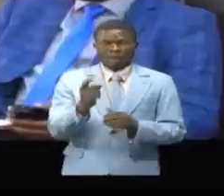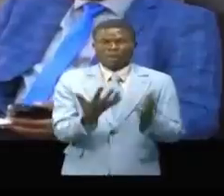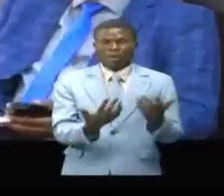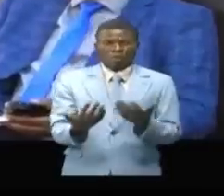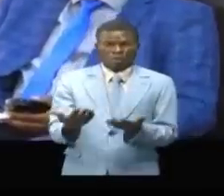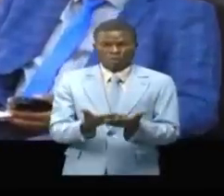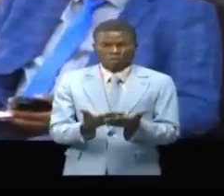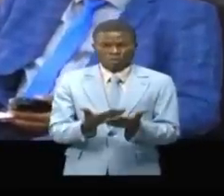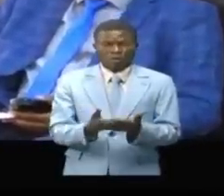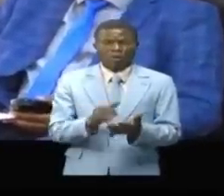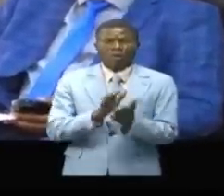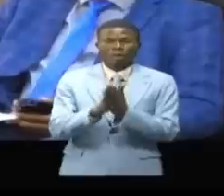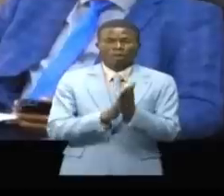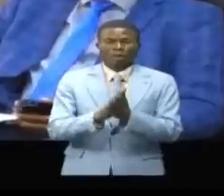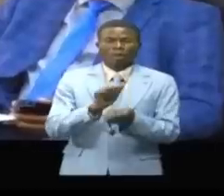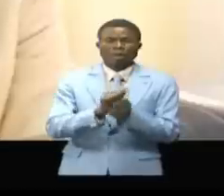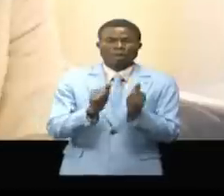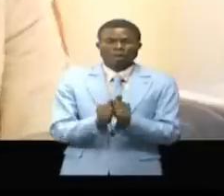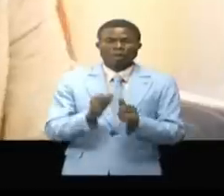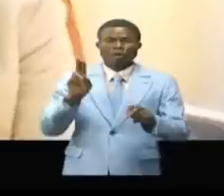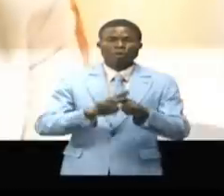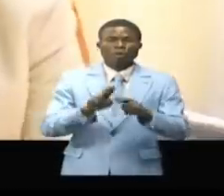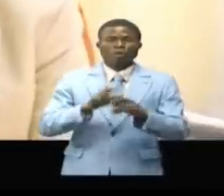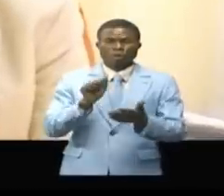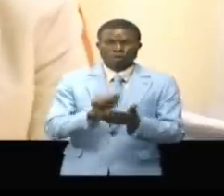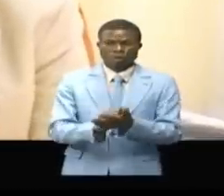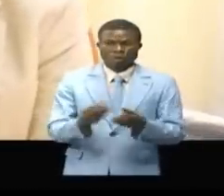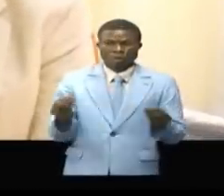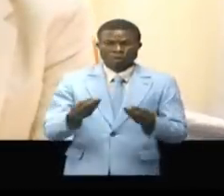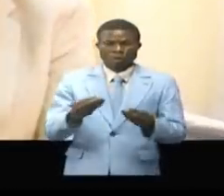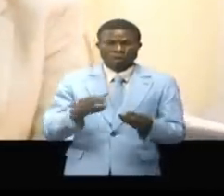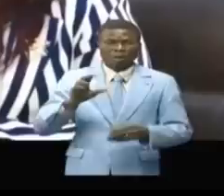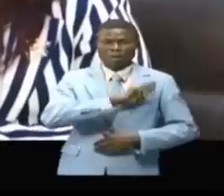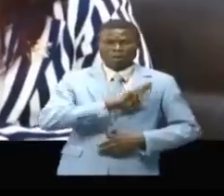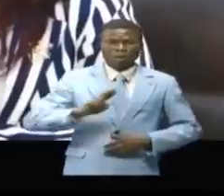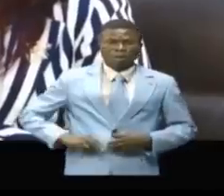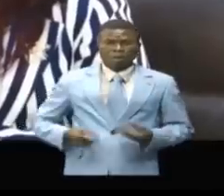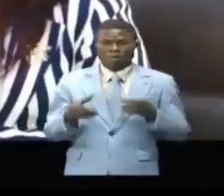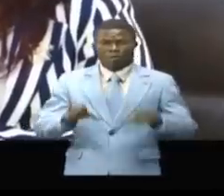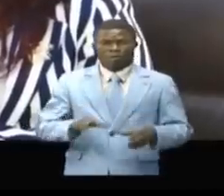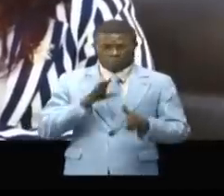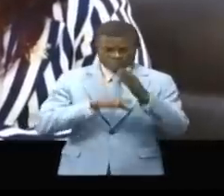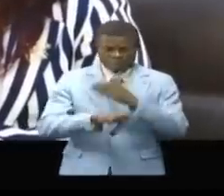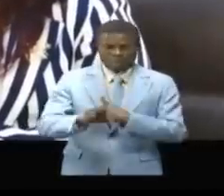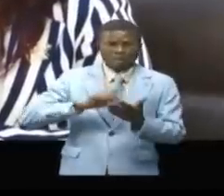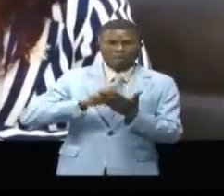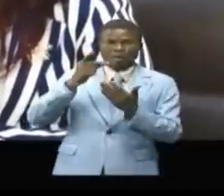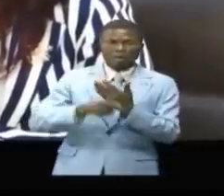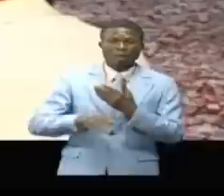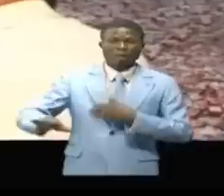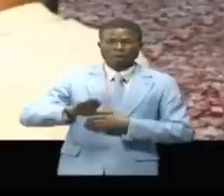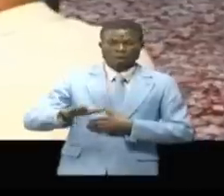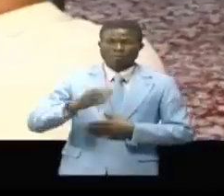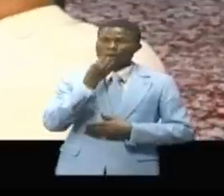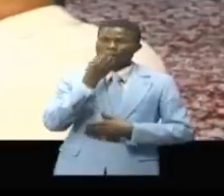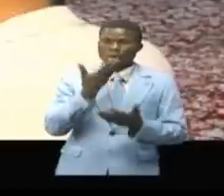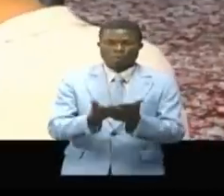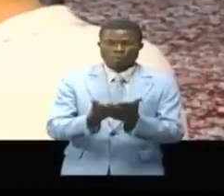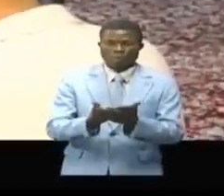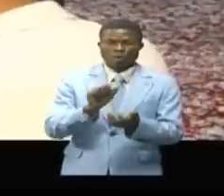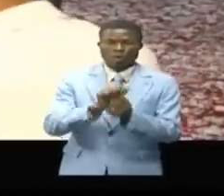artificielle en ce qui concerne sa mise en œuvre, de sorte que la République démocratique du Congo figure parmi le pays modèle en matière